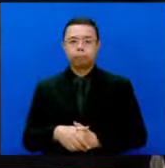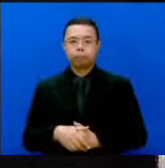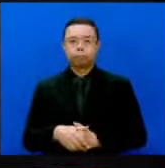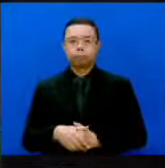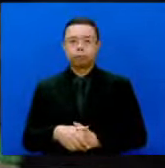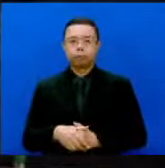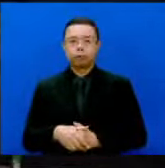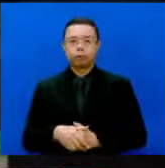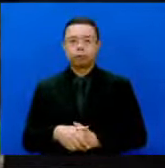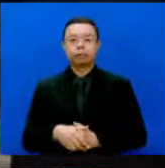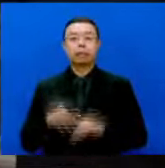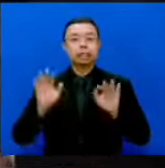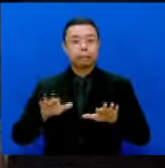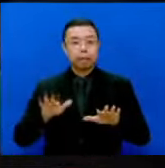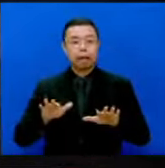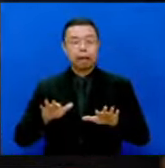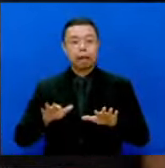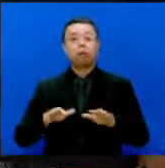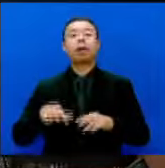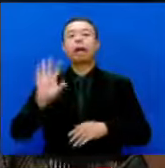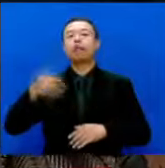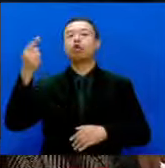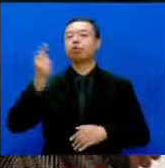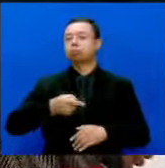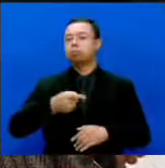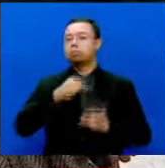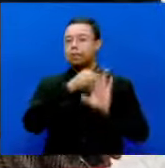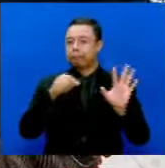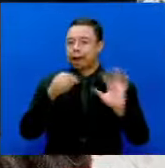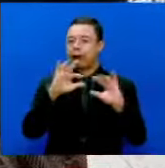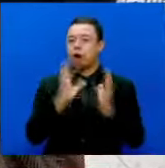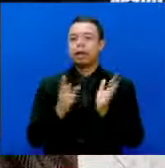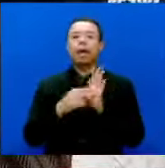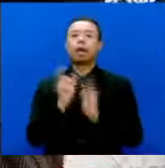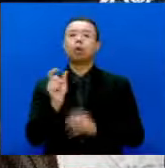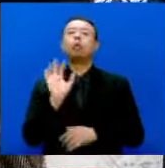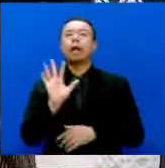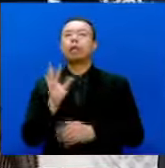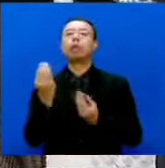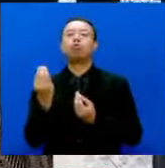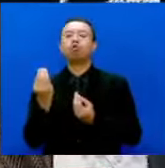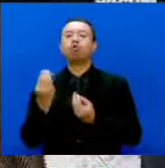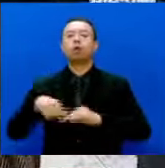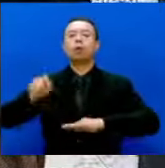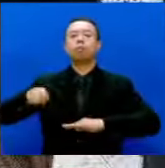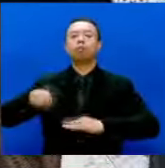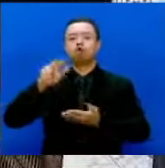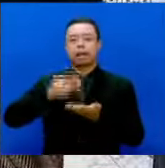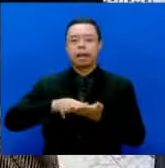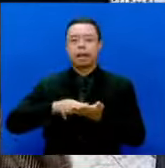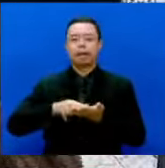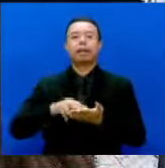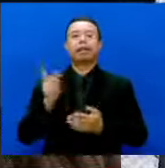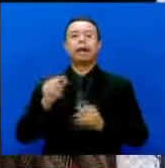kembali untuk sementara sanksi yang akan dikenakan terhadap kelima kader NU tersebut akan ditentukan oleh lembaga